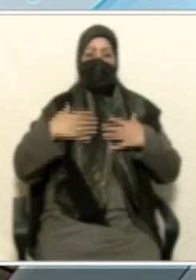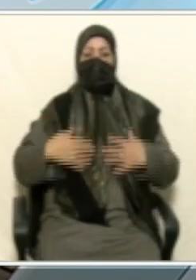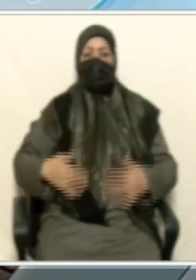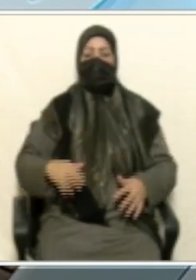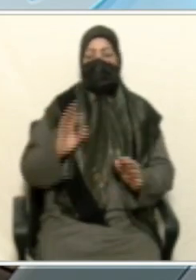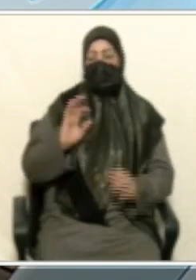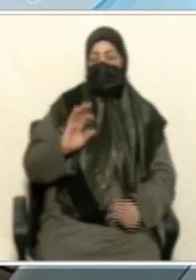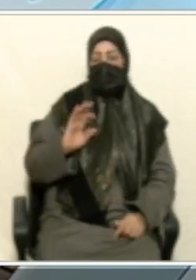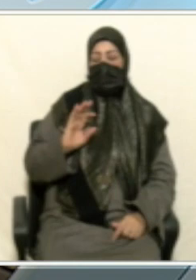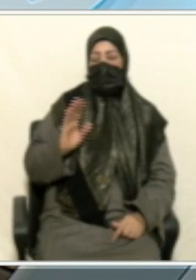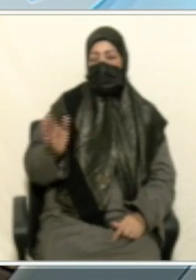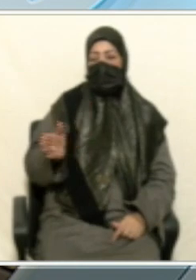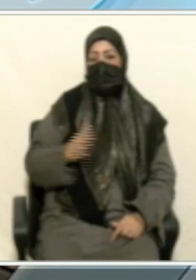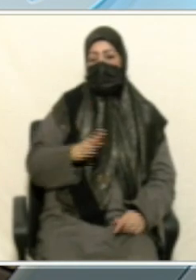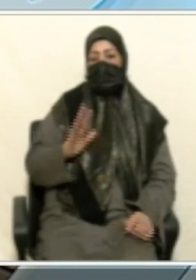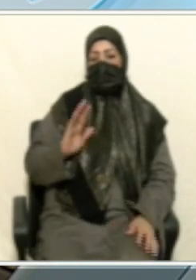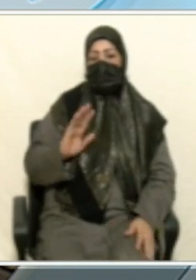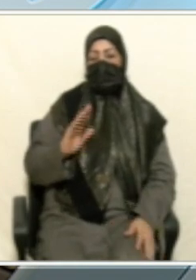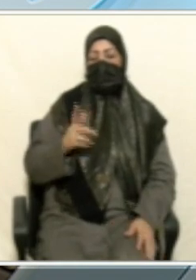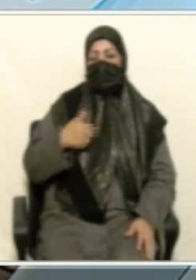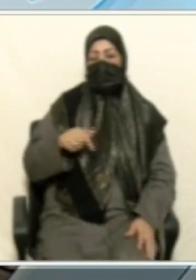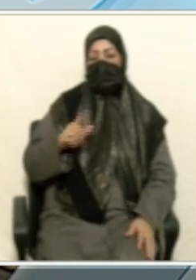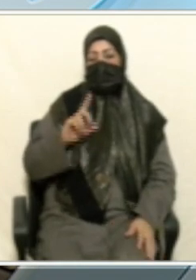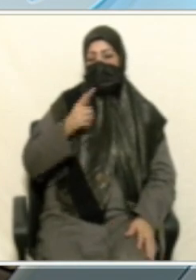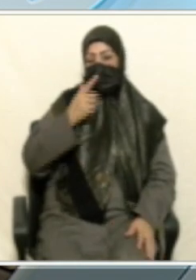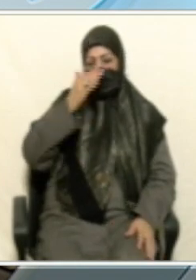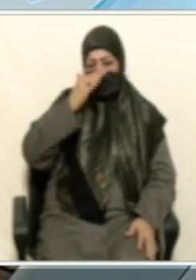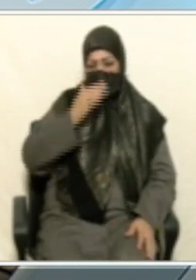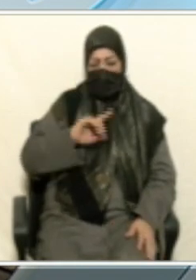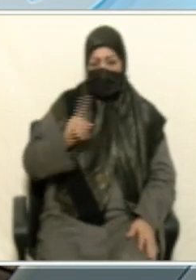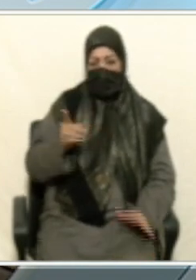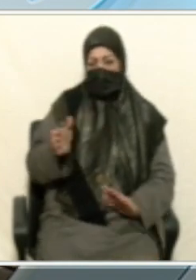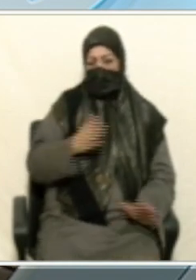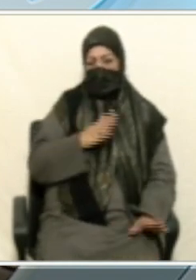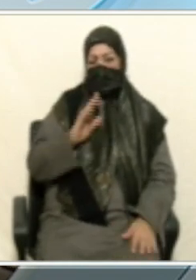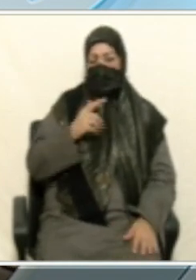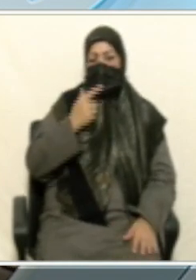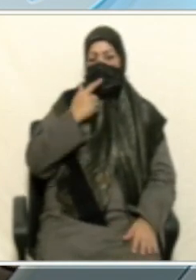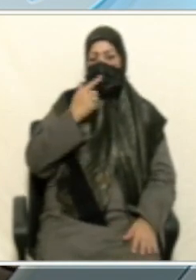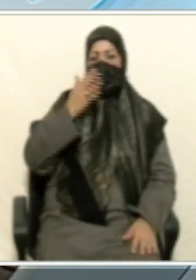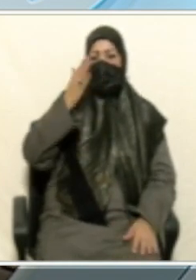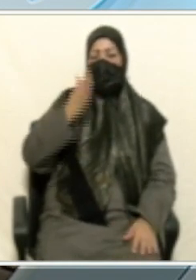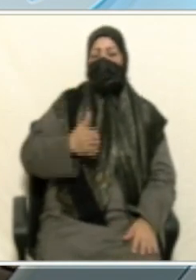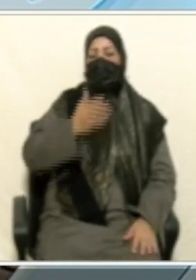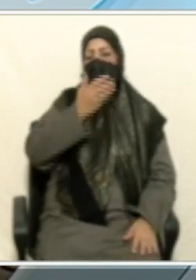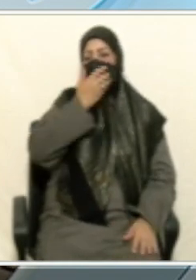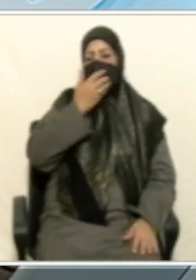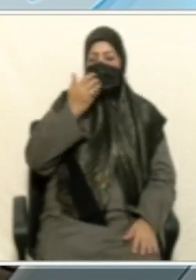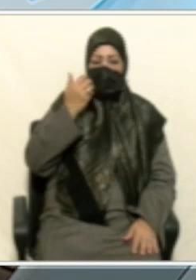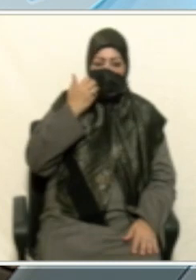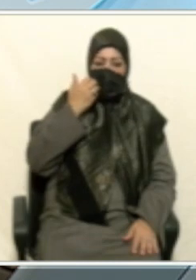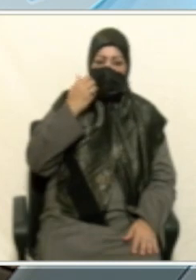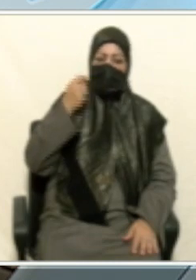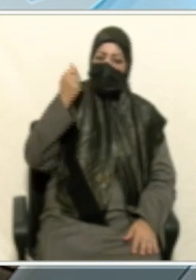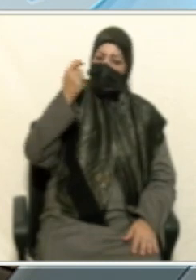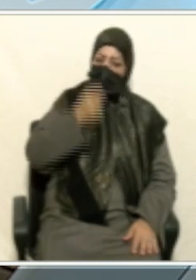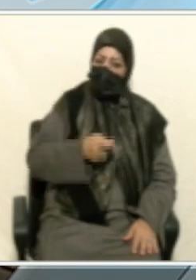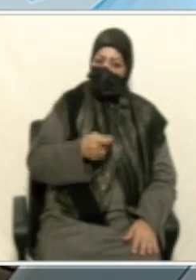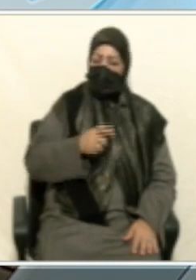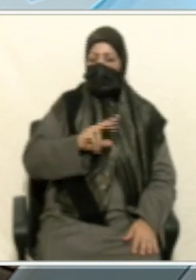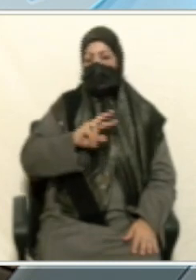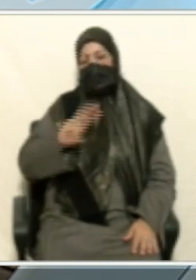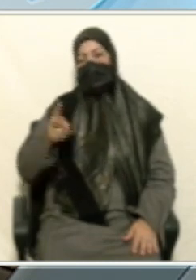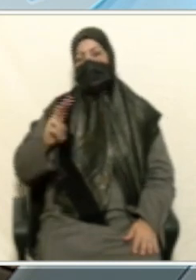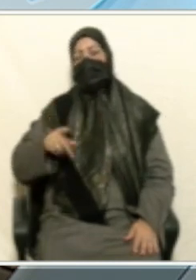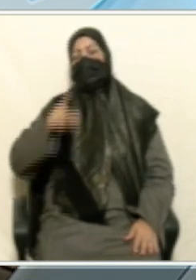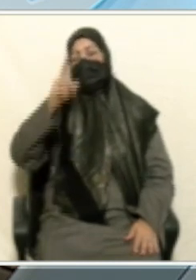من الطاعة، إذن هذا النذر لا يلزم الوفاء به. قال النبي صلى الله عليه وسلم: لا نذر إلا